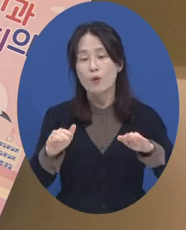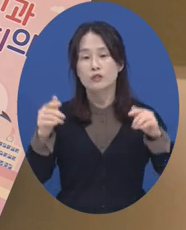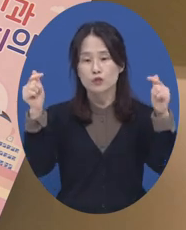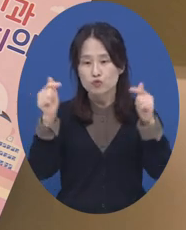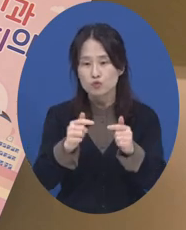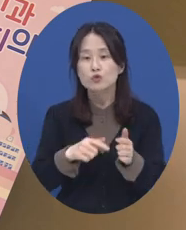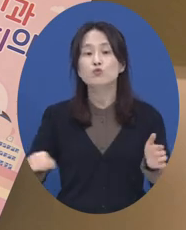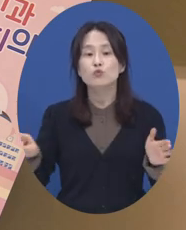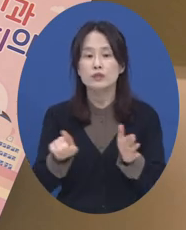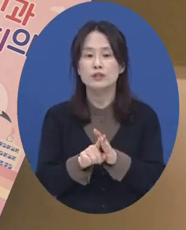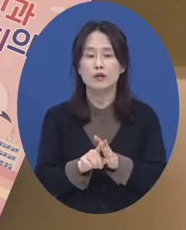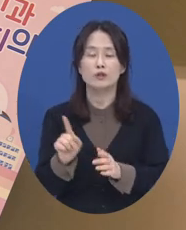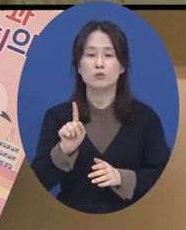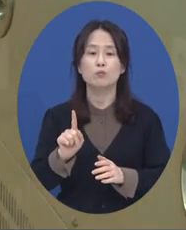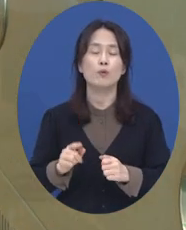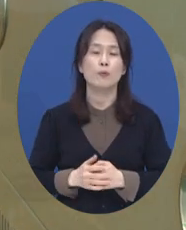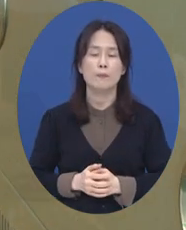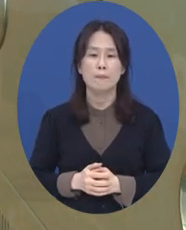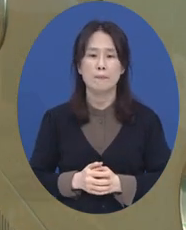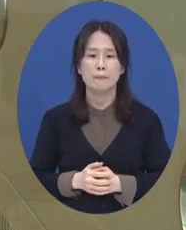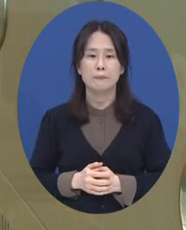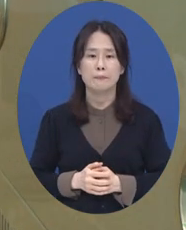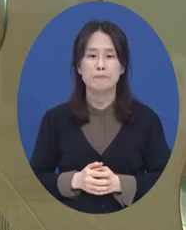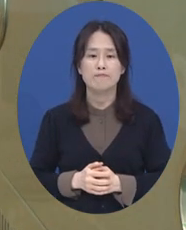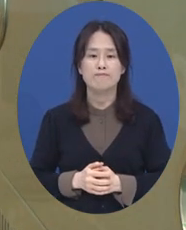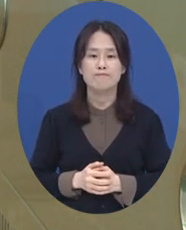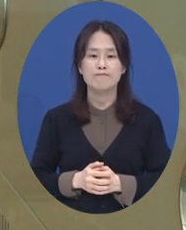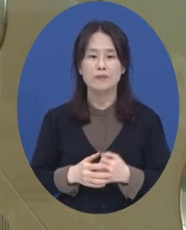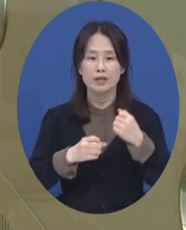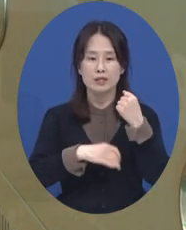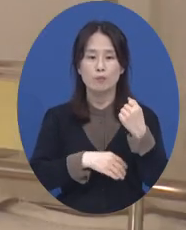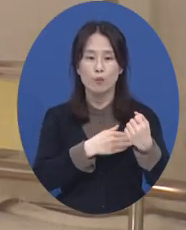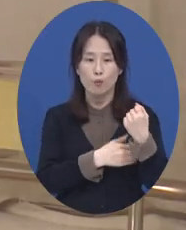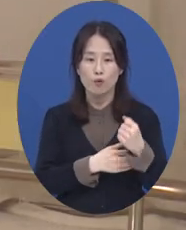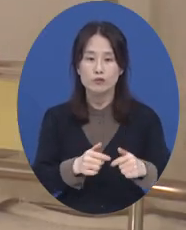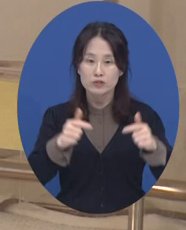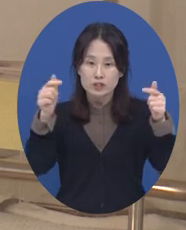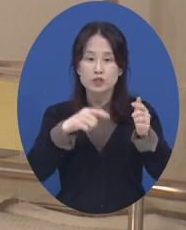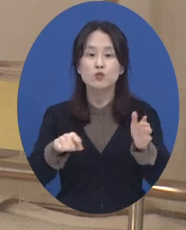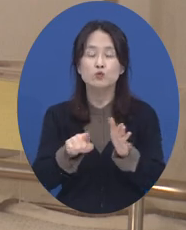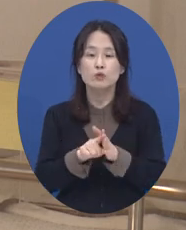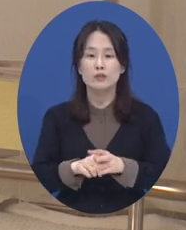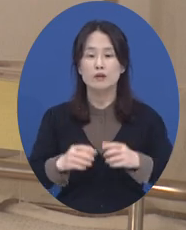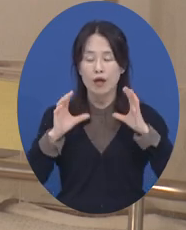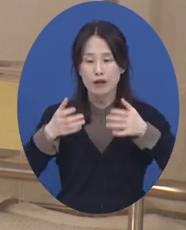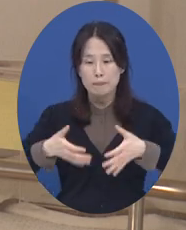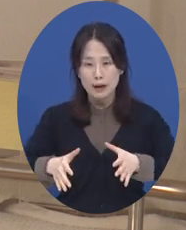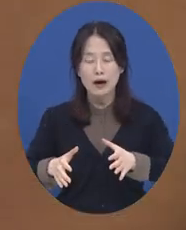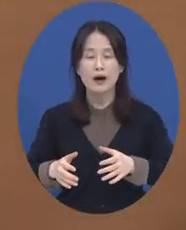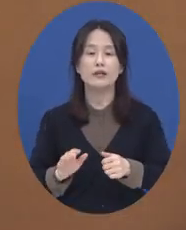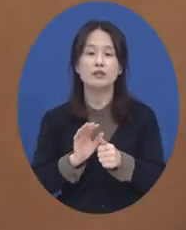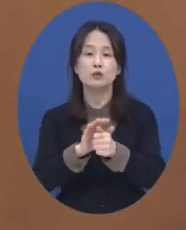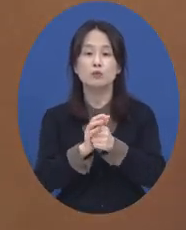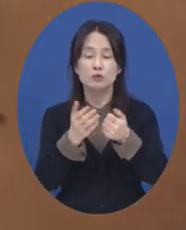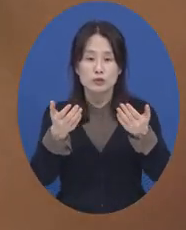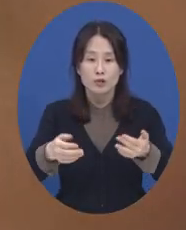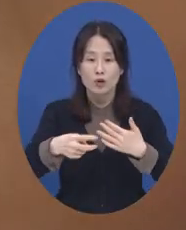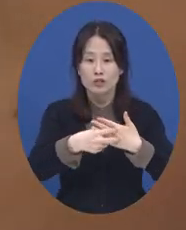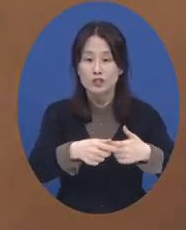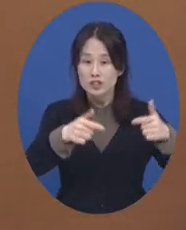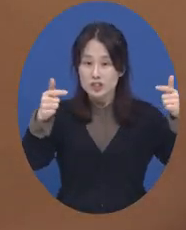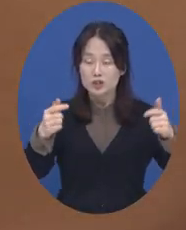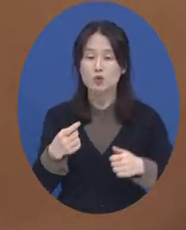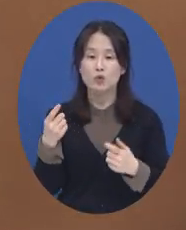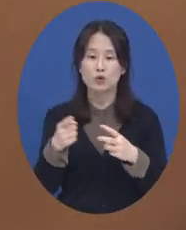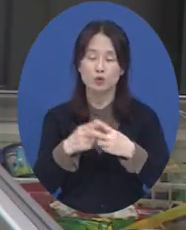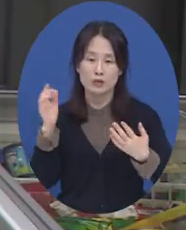해소 정책도 수립됐습니다. 의료 기본권 확충을 위해서 공공산후조리원 설치 사업, 초등학생 치과